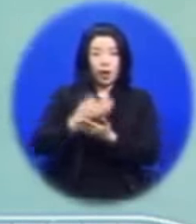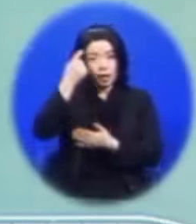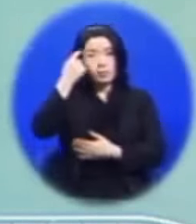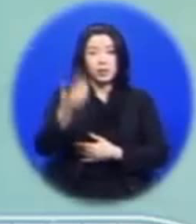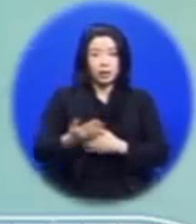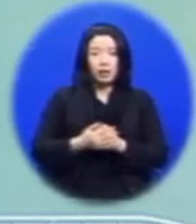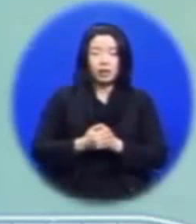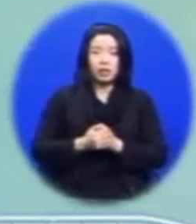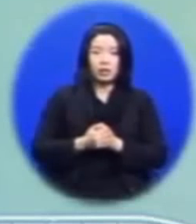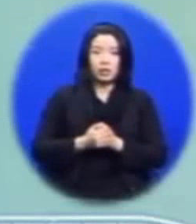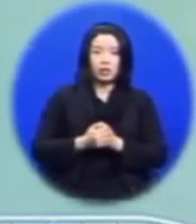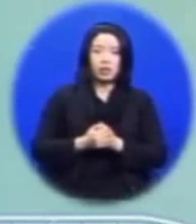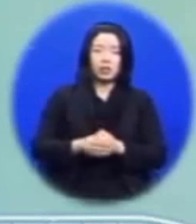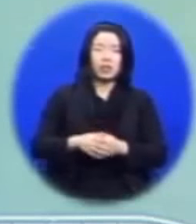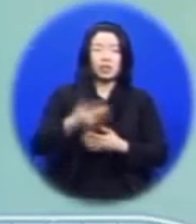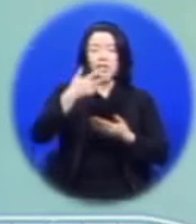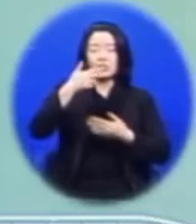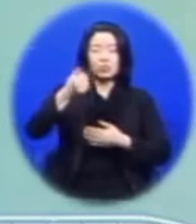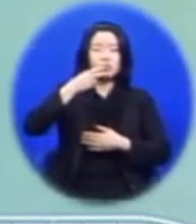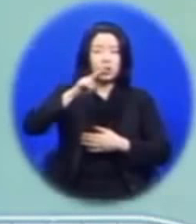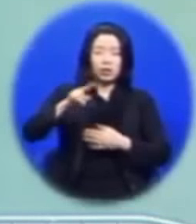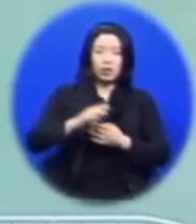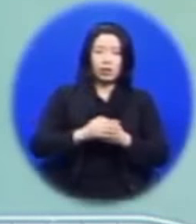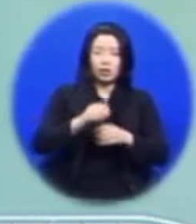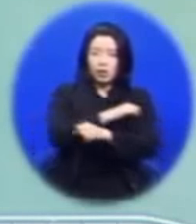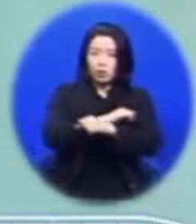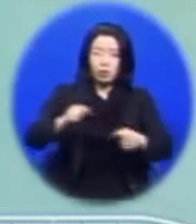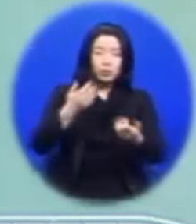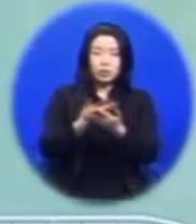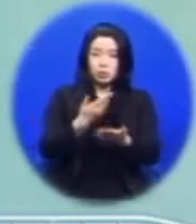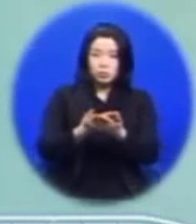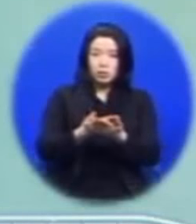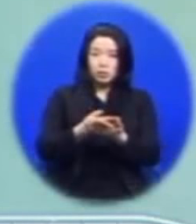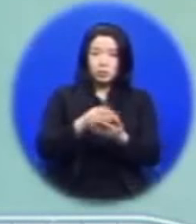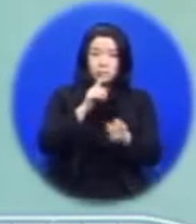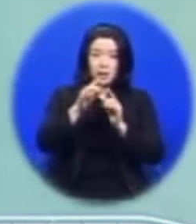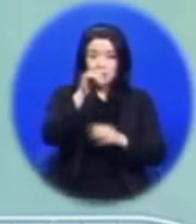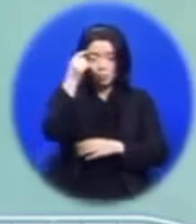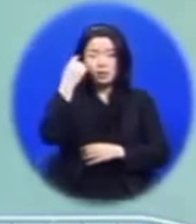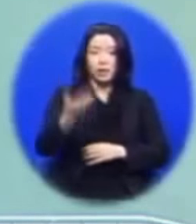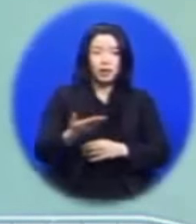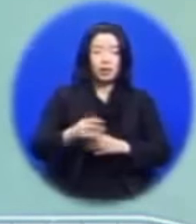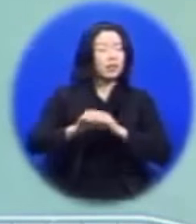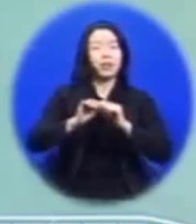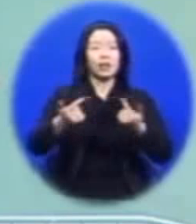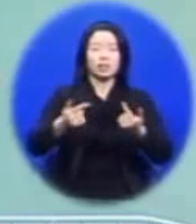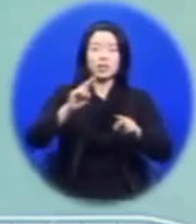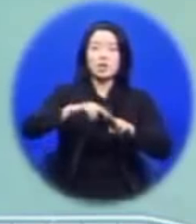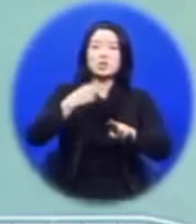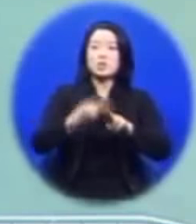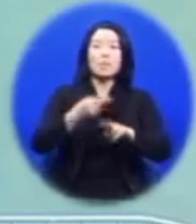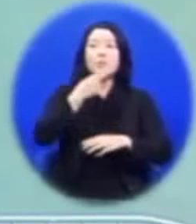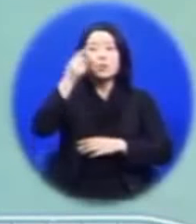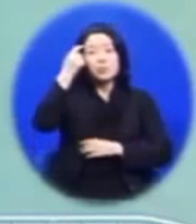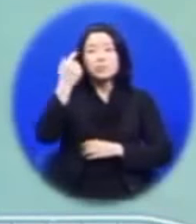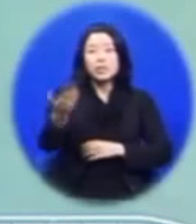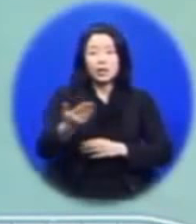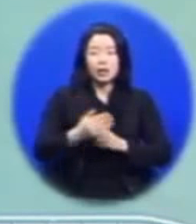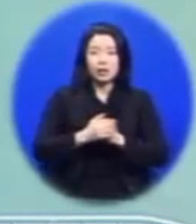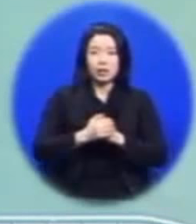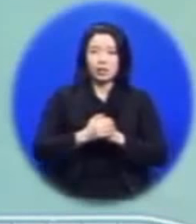회개합니다 주여 용서해 주옵소서 이렇게 합니까 아니면 선물 혹시 없으세요 이렇게